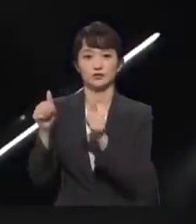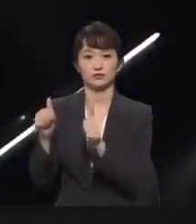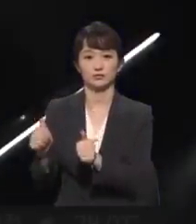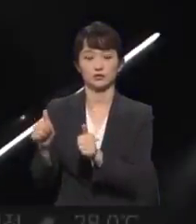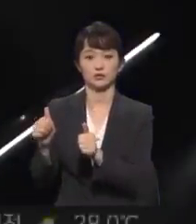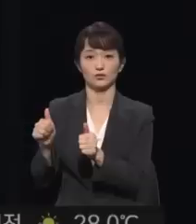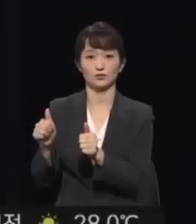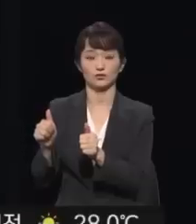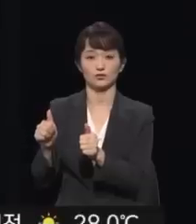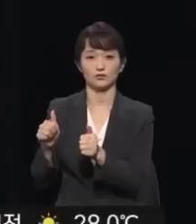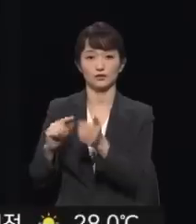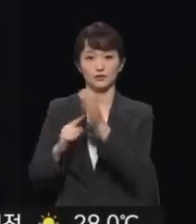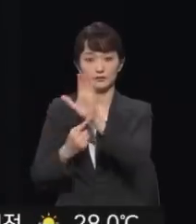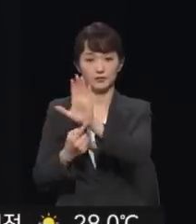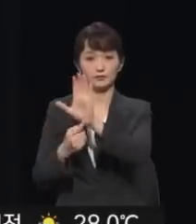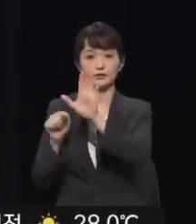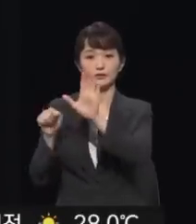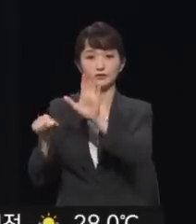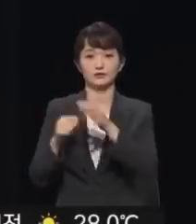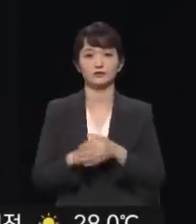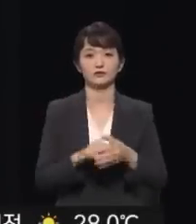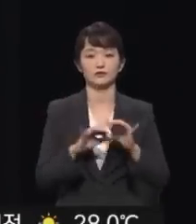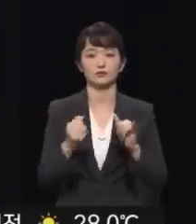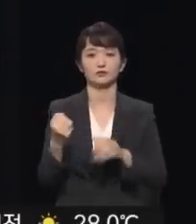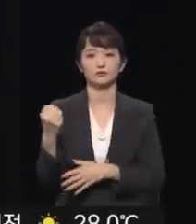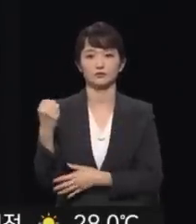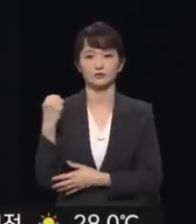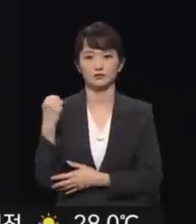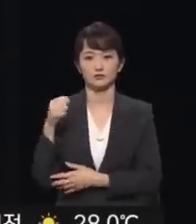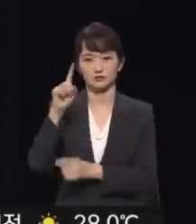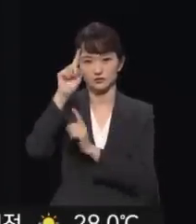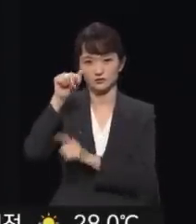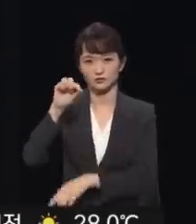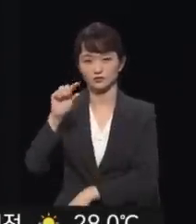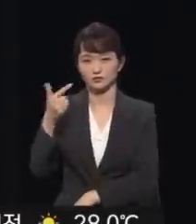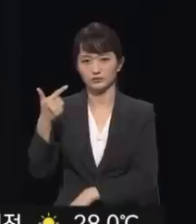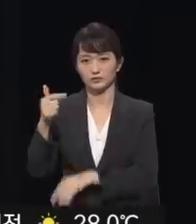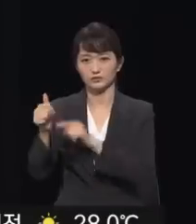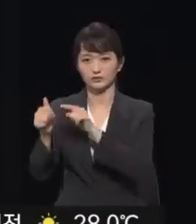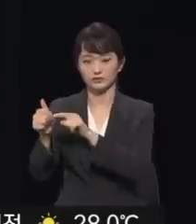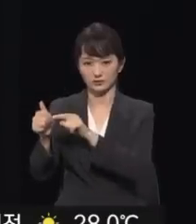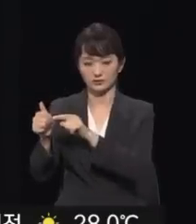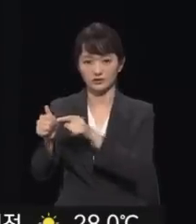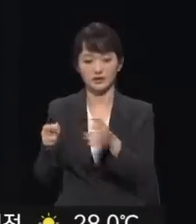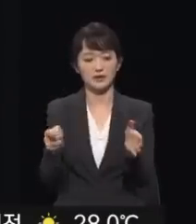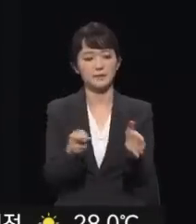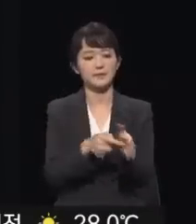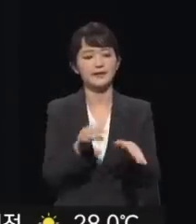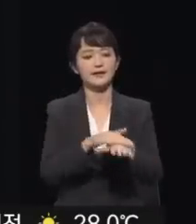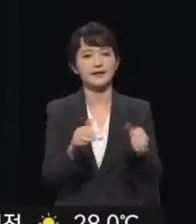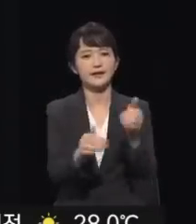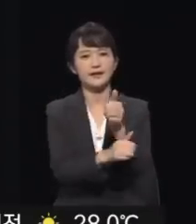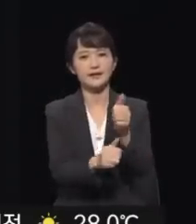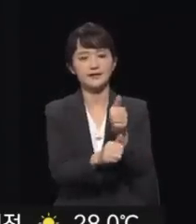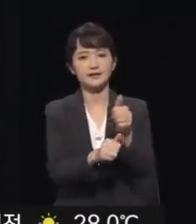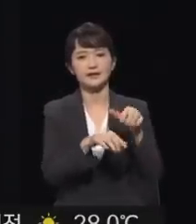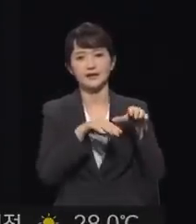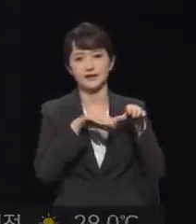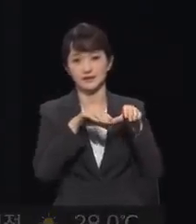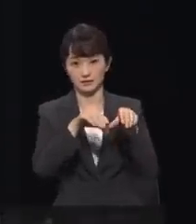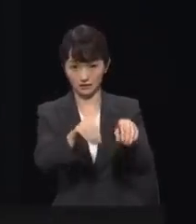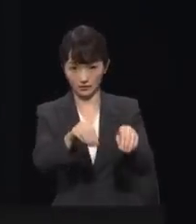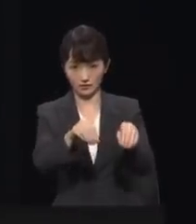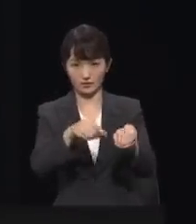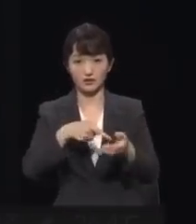개괄적인 것 부터 살펴보겠습니다 국민의 민석 뜨 대표가 낸 bda 체제에 대한 효력 정지 가처분